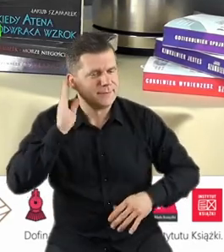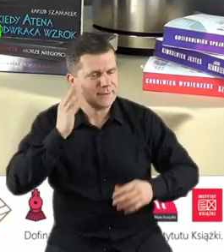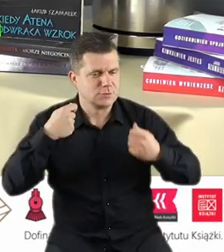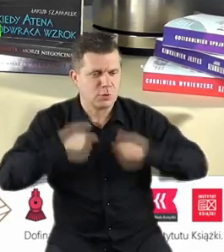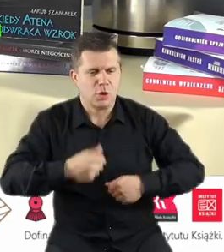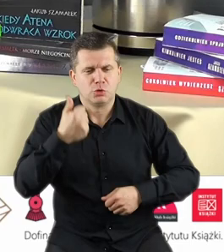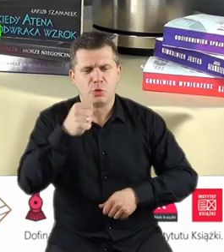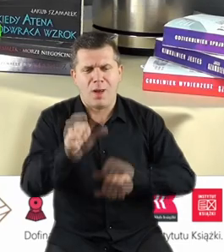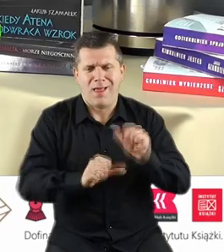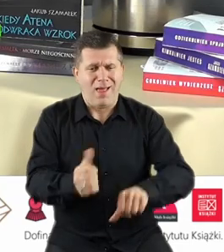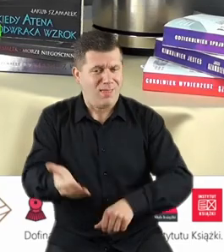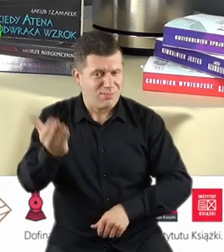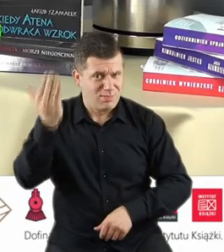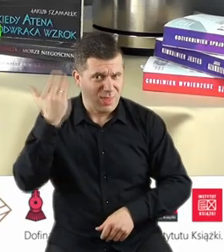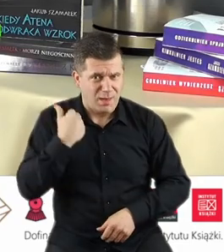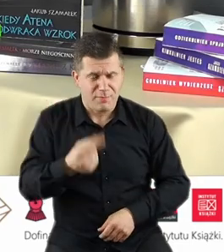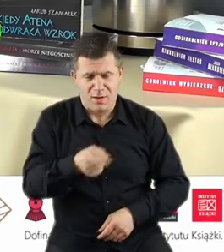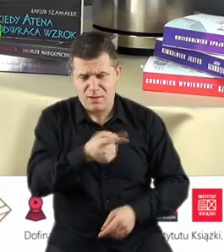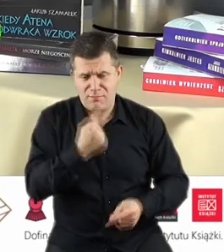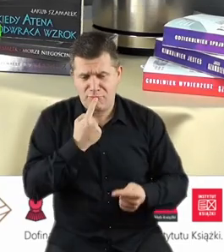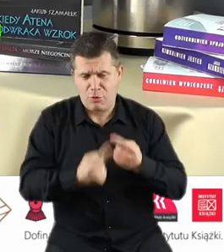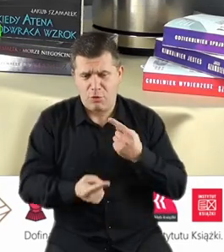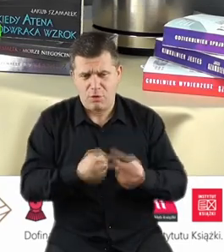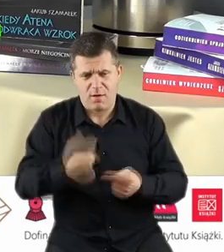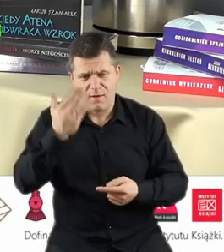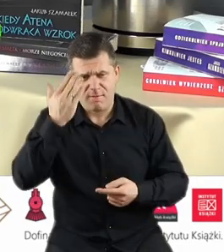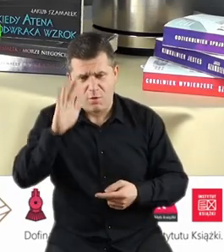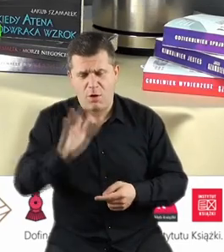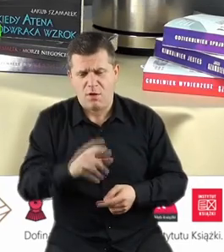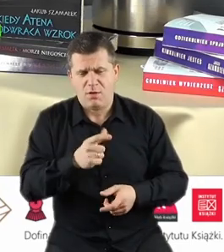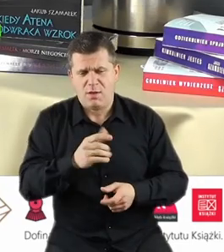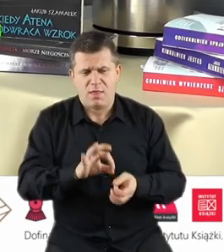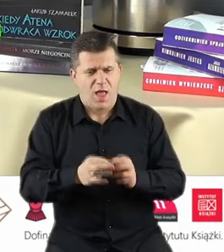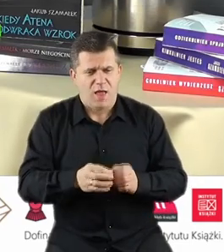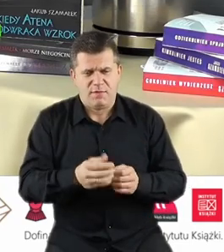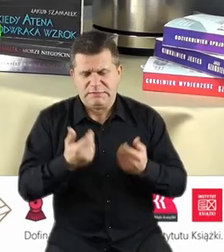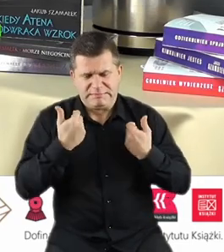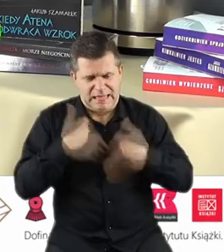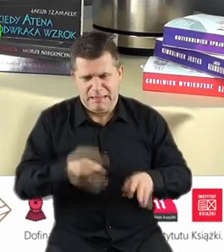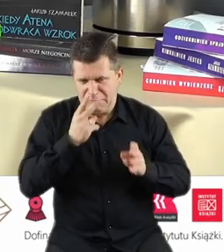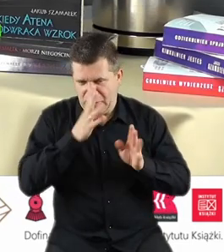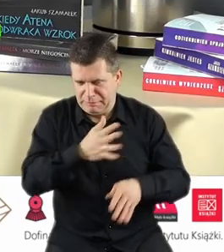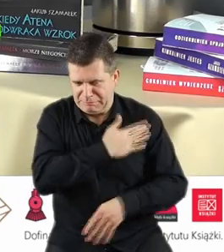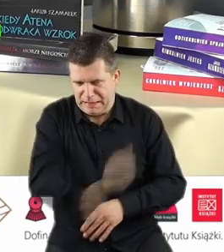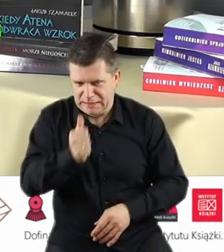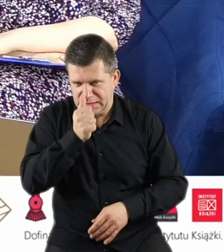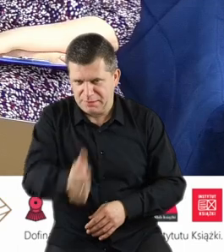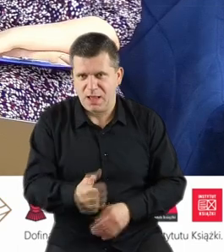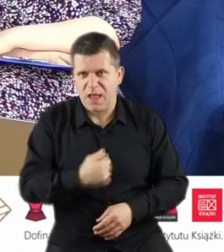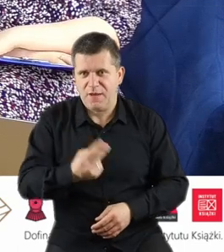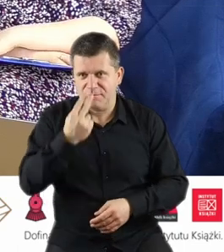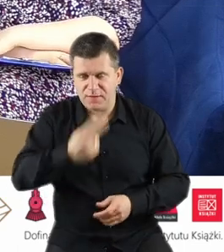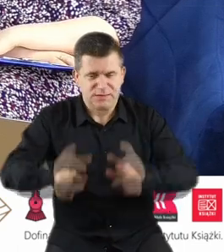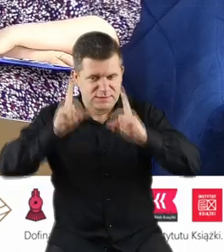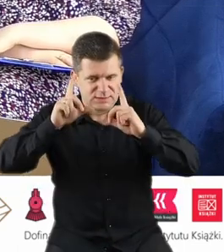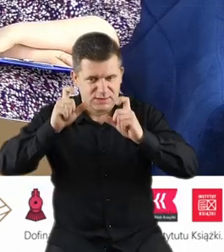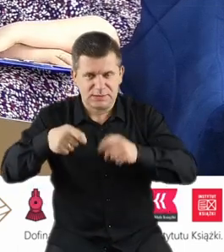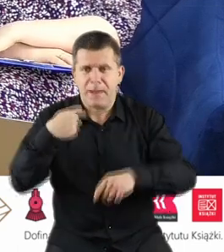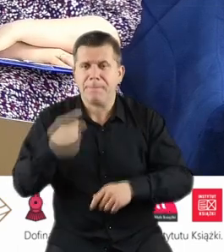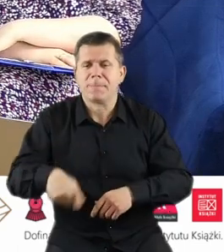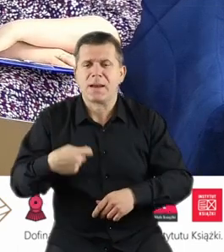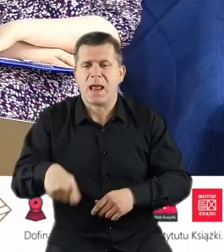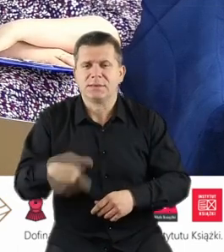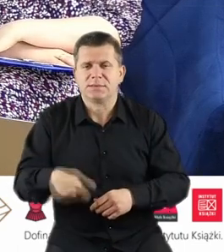lat temu polityk by chyba wolał spłonąć żywcem, niż takie zdjęcie udostępnić, widziałam a dla nas to jest... zdjęcie prezydenta w tej